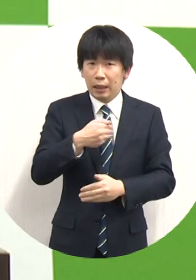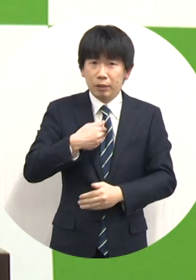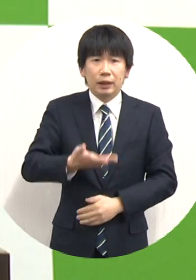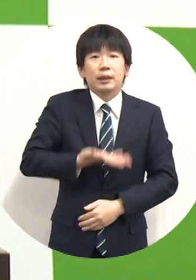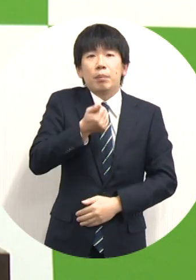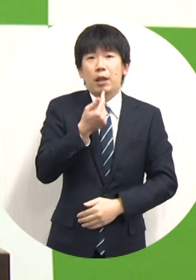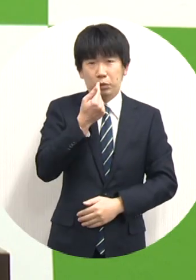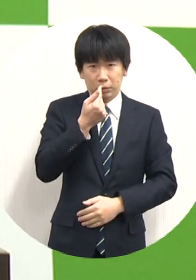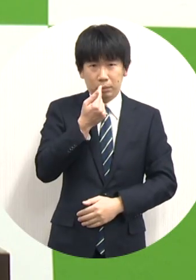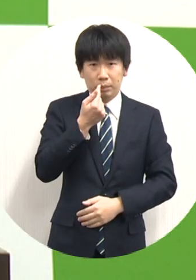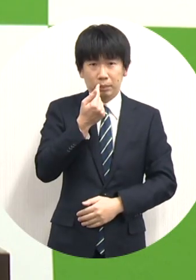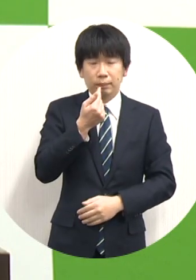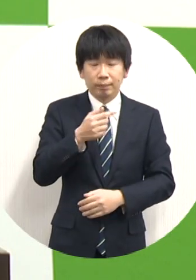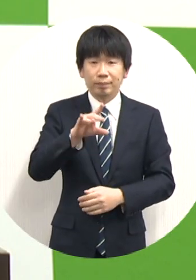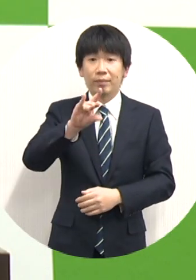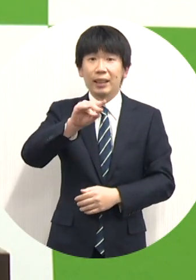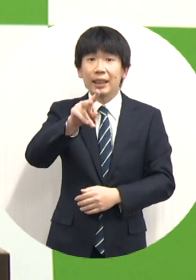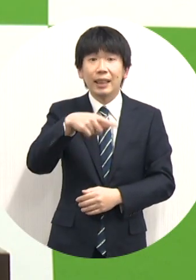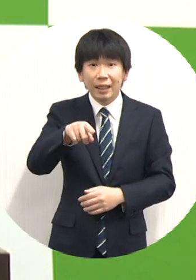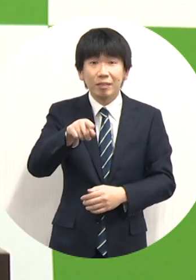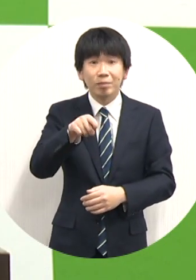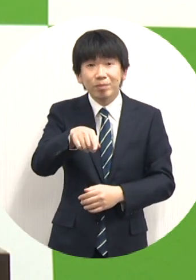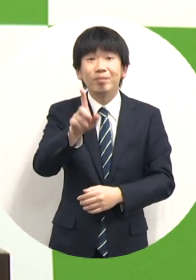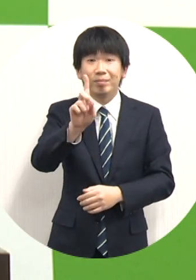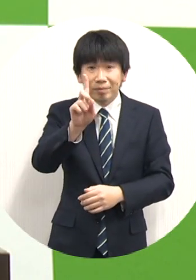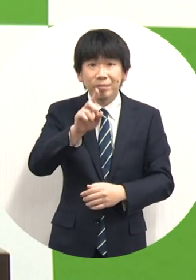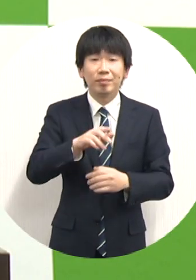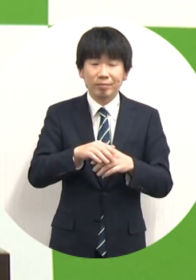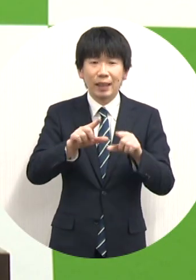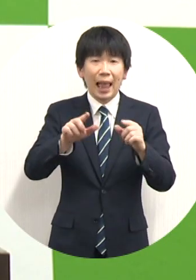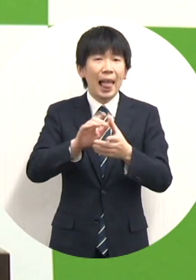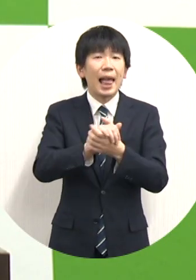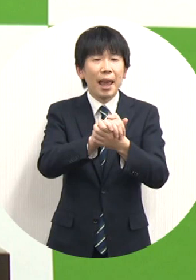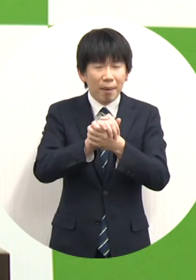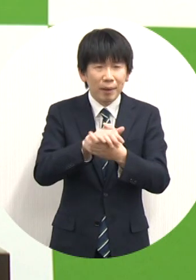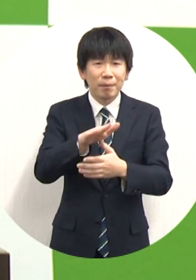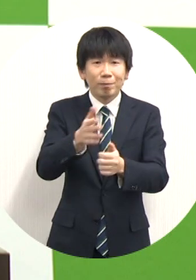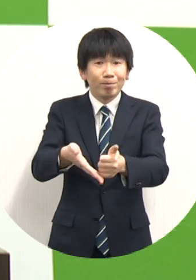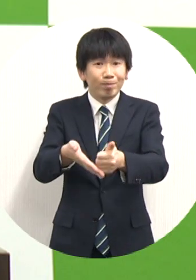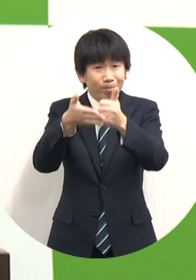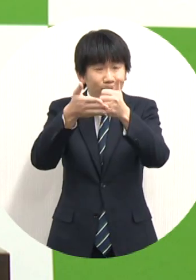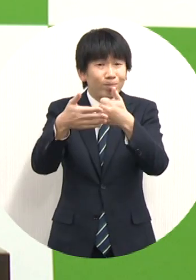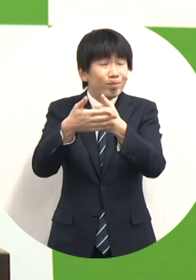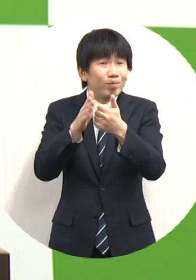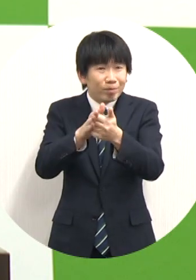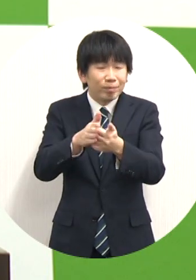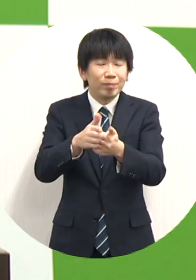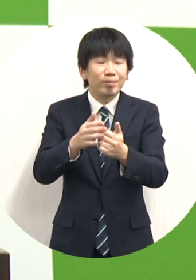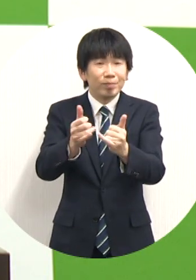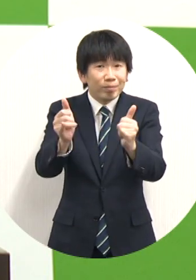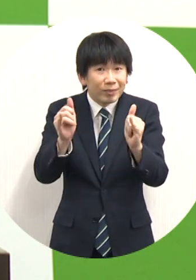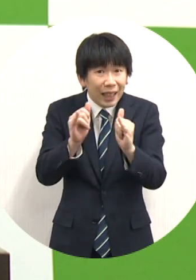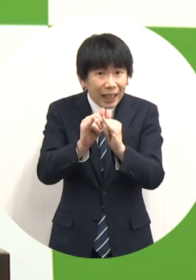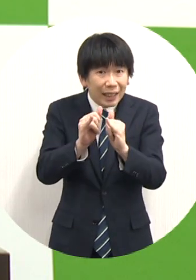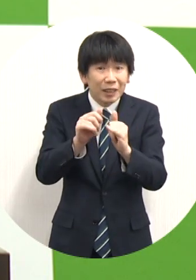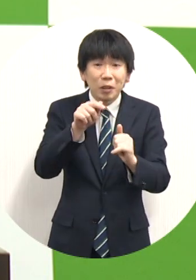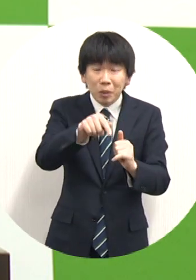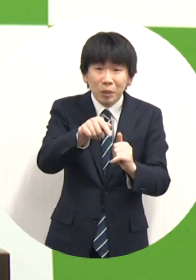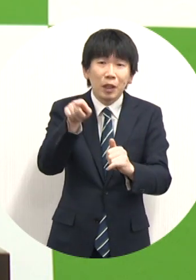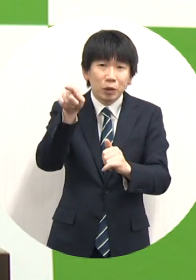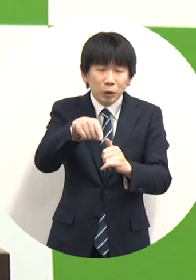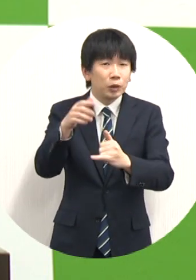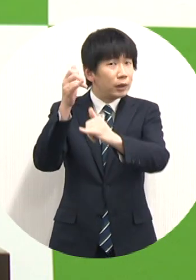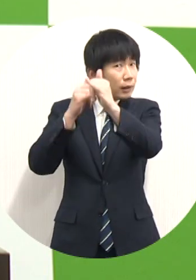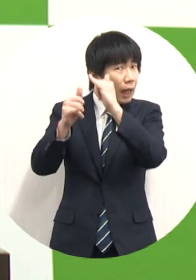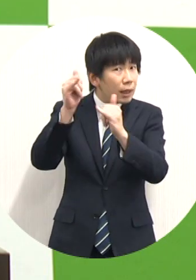ますキリンとは平和でを分野にのある社会に現れる伝説上の生き物だそうです